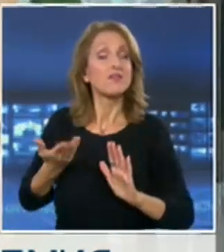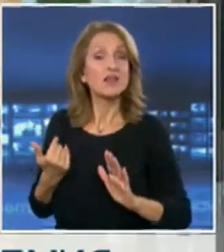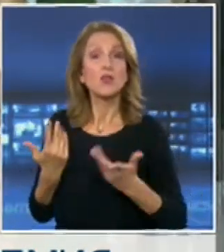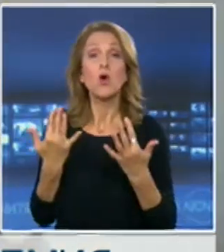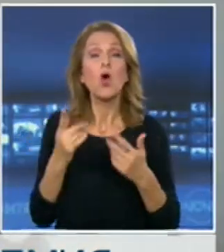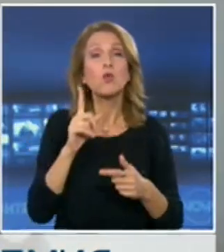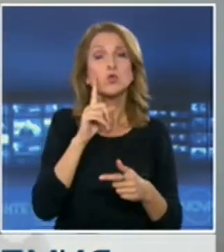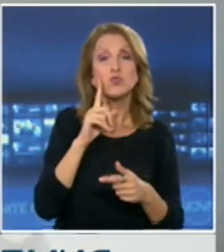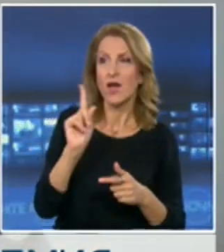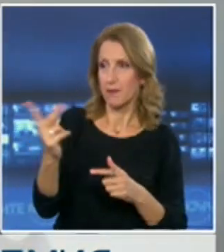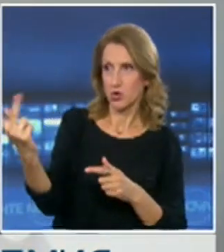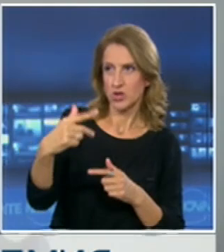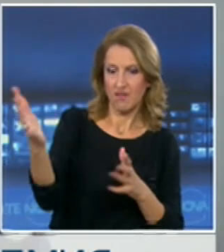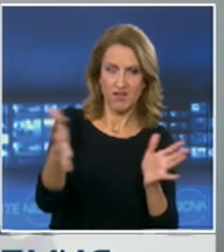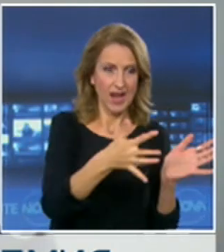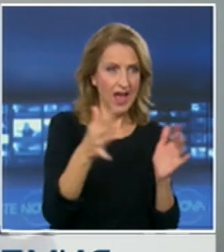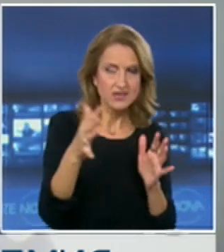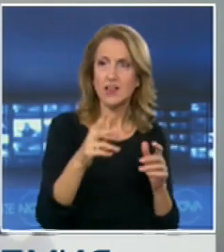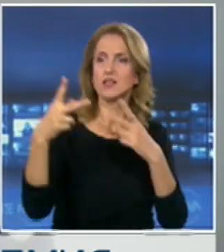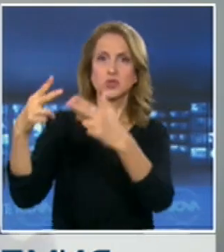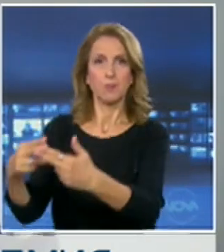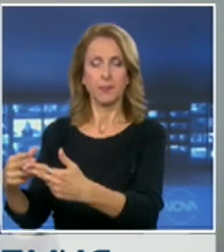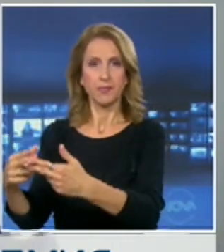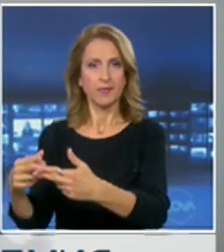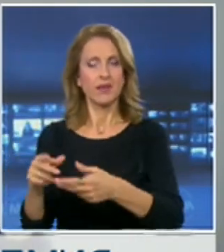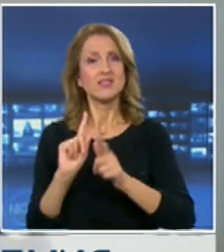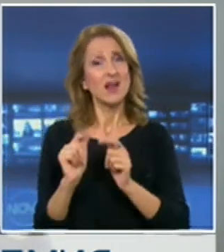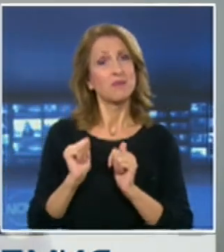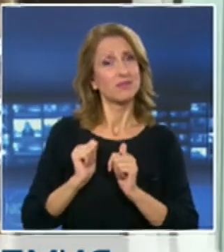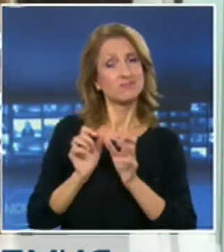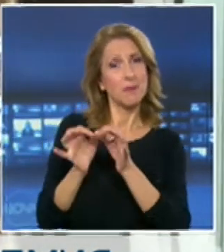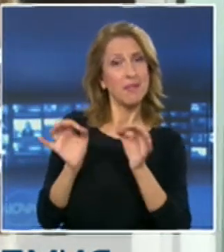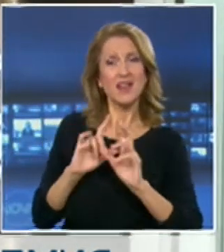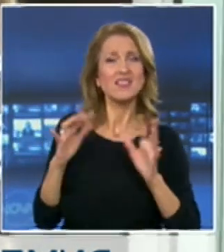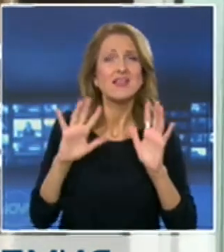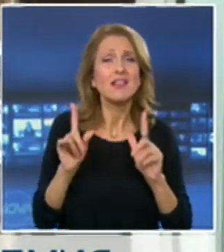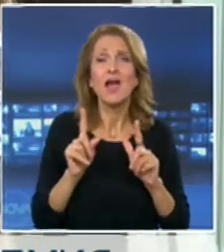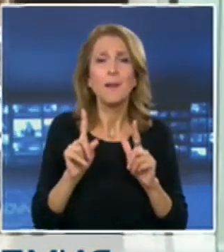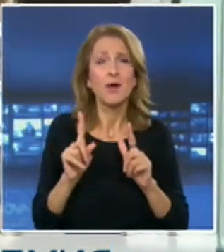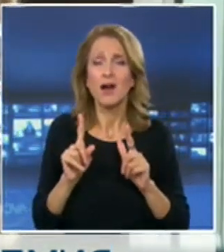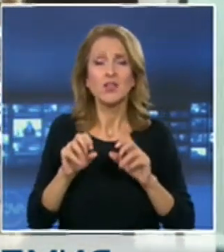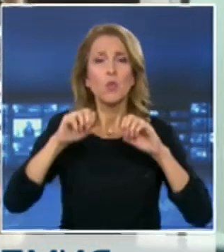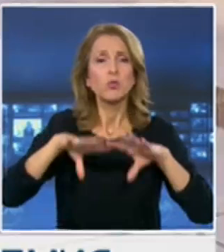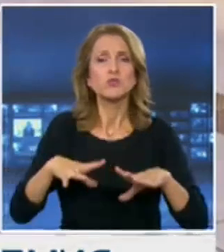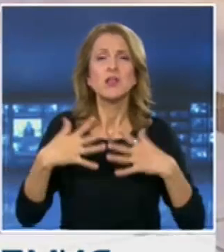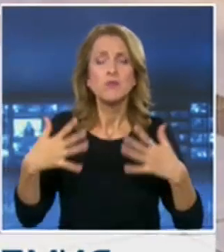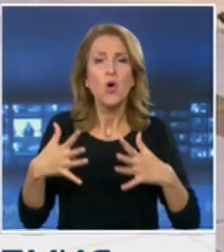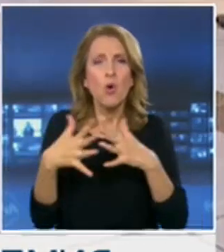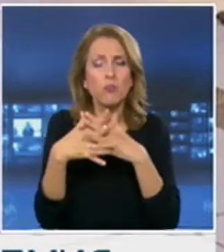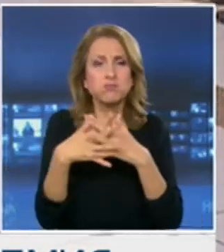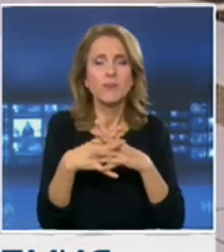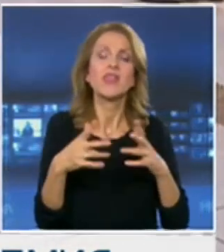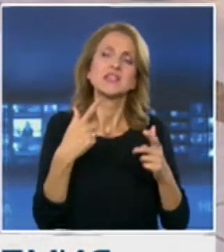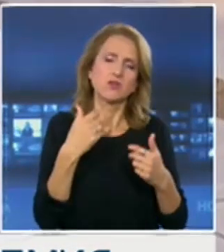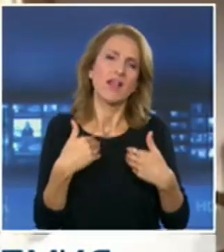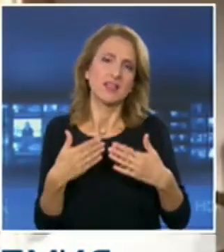човека да влезе в магазина и да има човек, който да следи за тези мерки, за да не допускат струпване на едно място. Ние удължаваме кампанията на